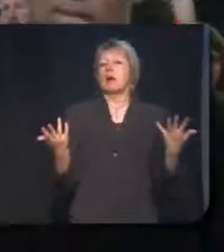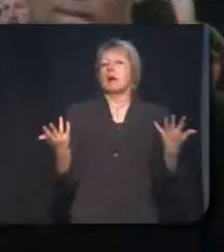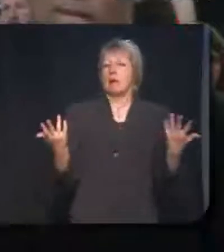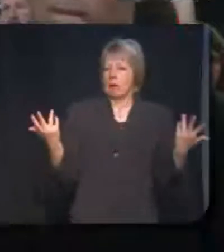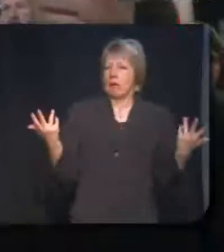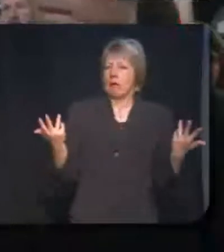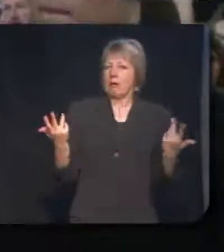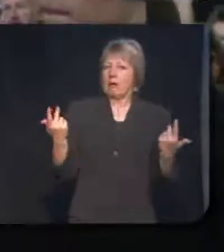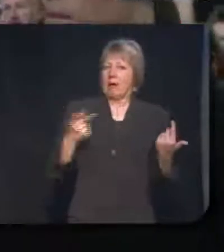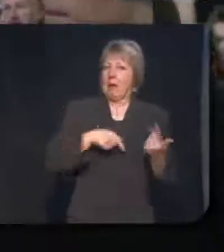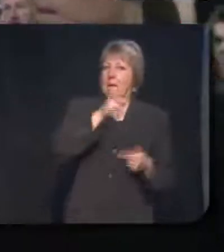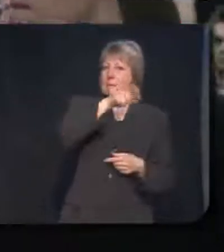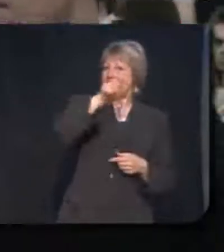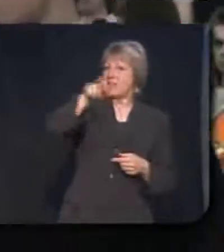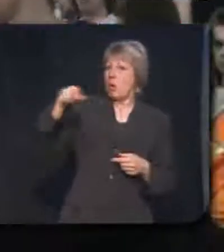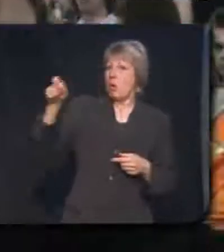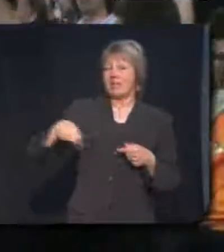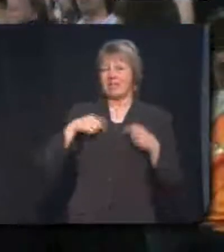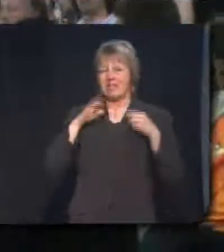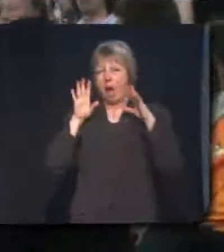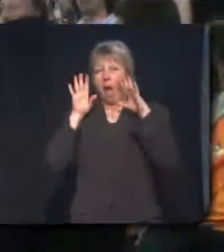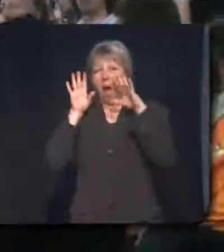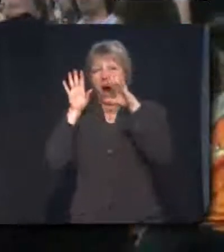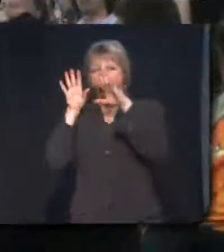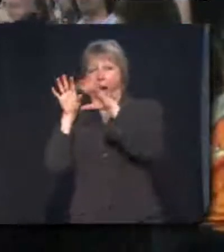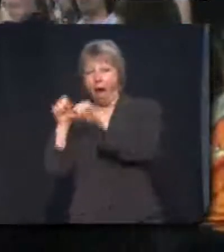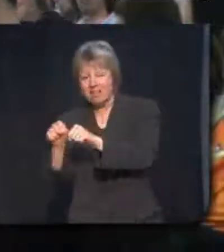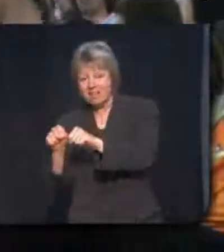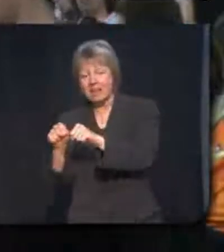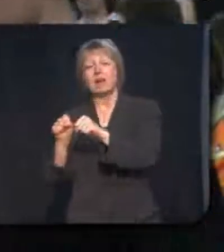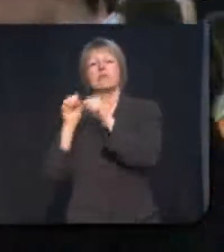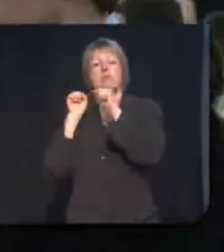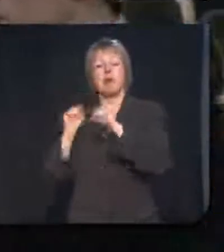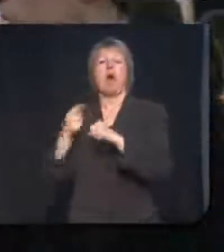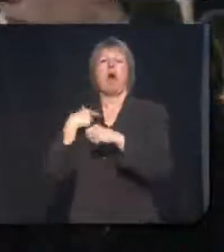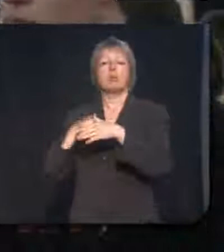Angriff auf Personen stattfindet diesen auch abzuwehren